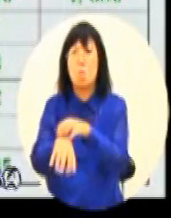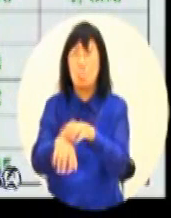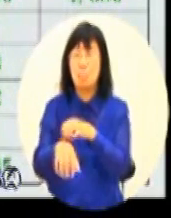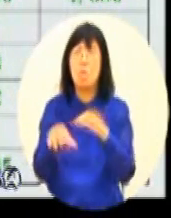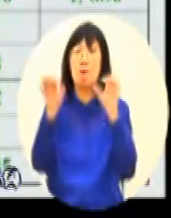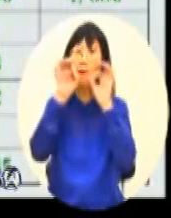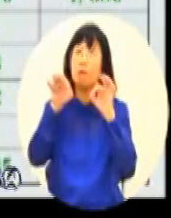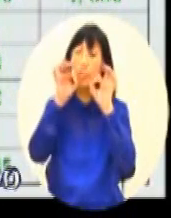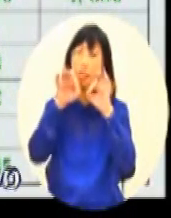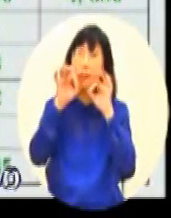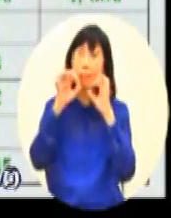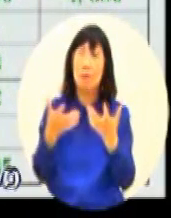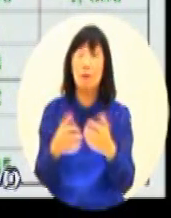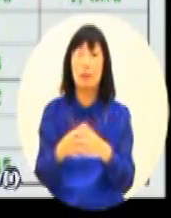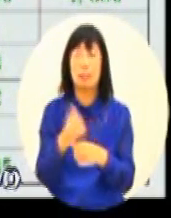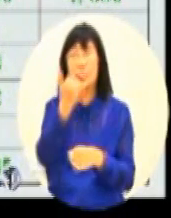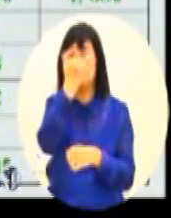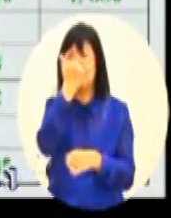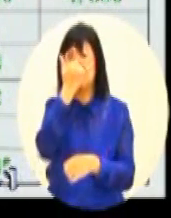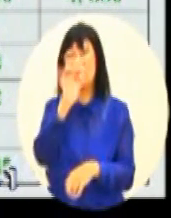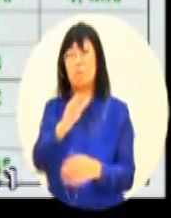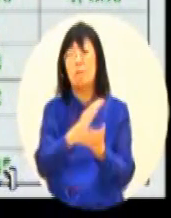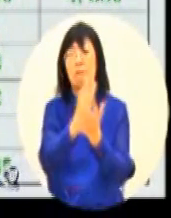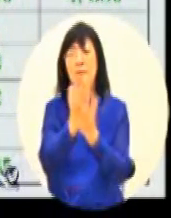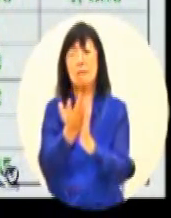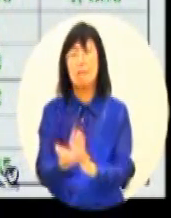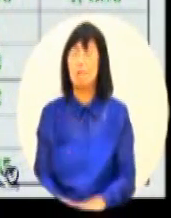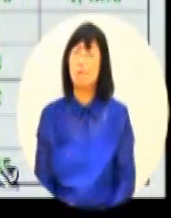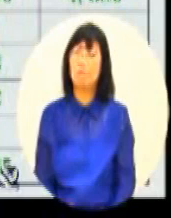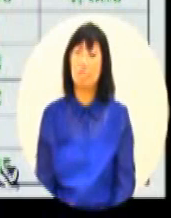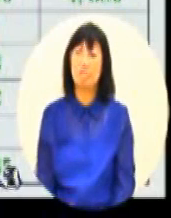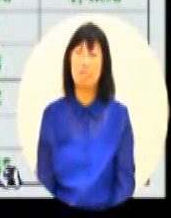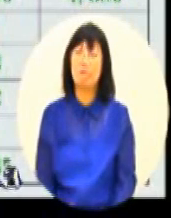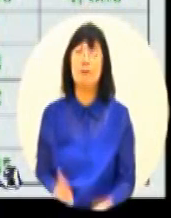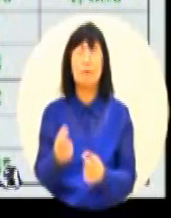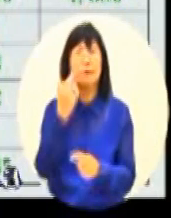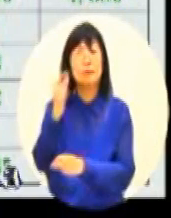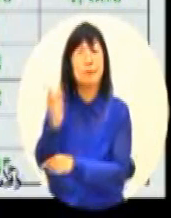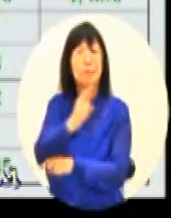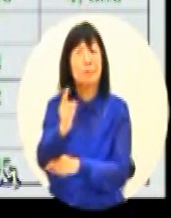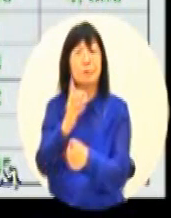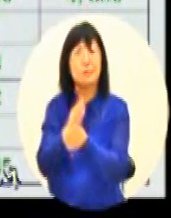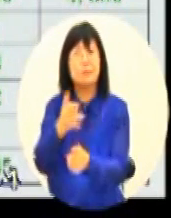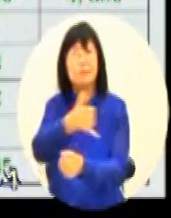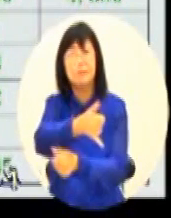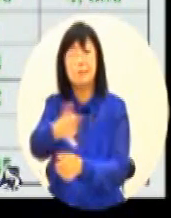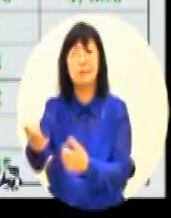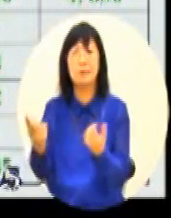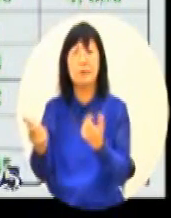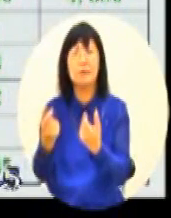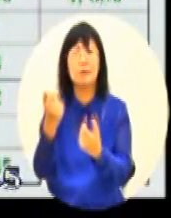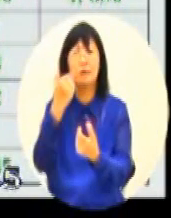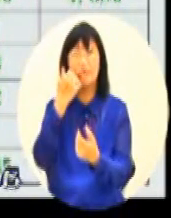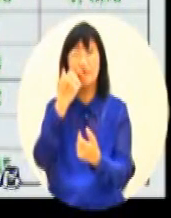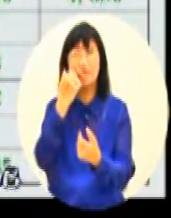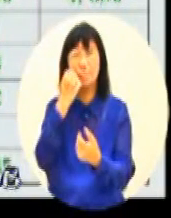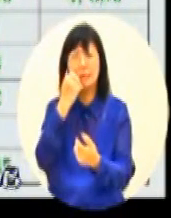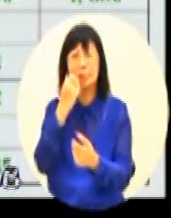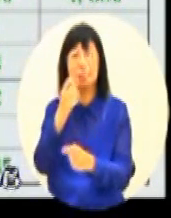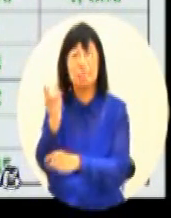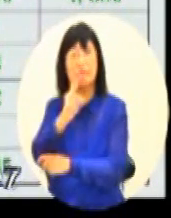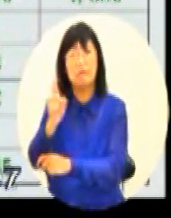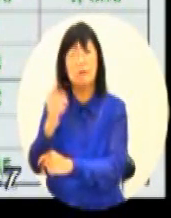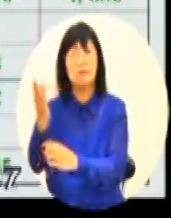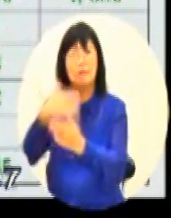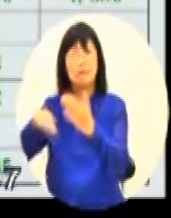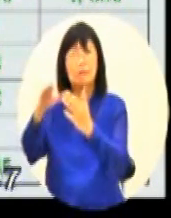猫啦，吼、哦，掠猪啦，吼、哦。哦、我讲真正消防队员敢是为在消防学校的时候